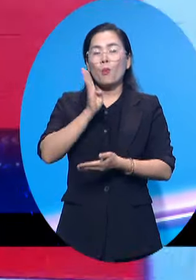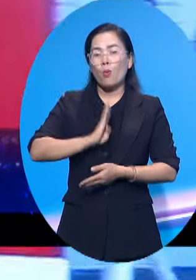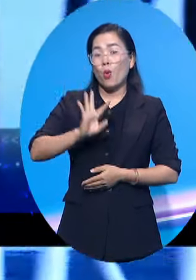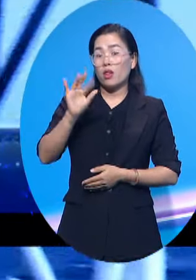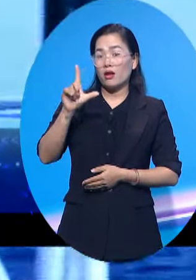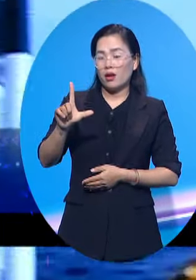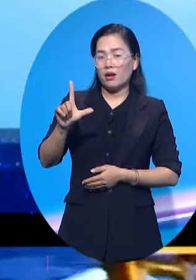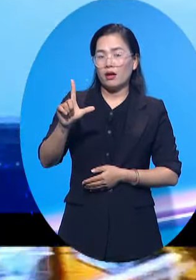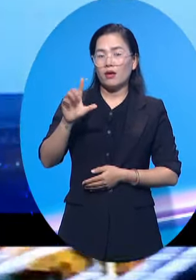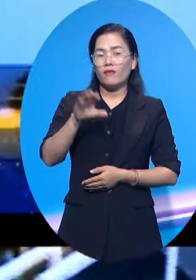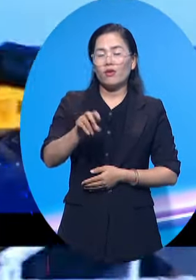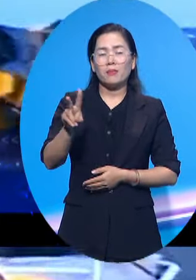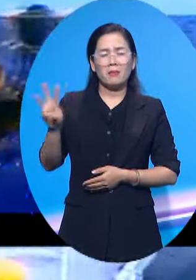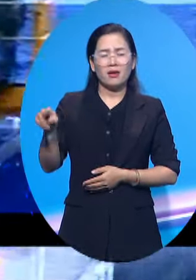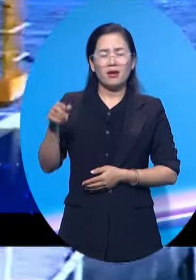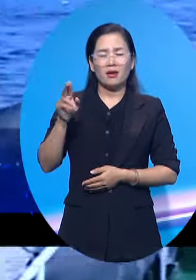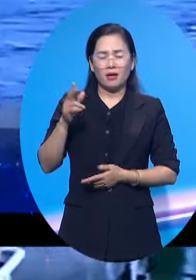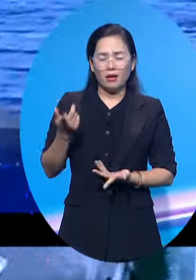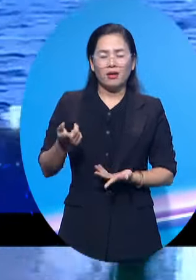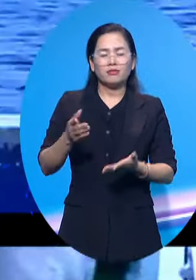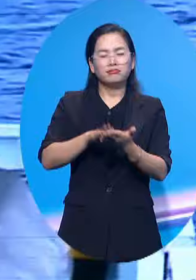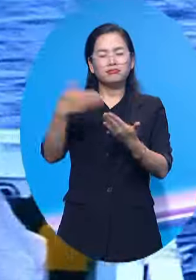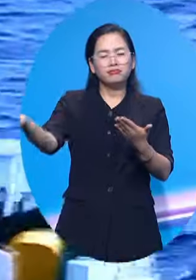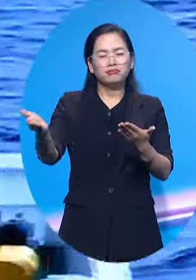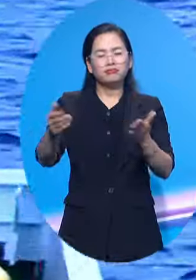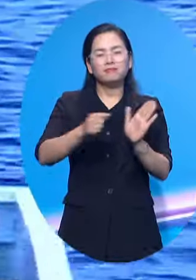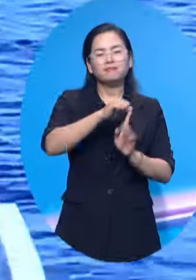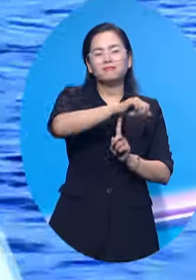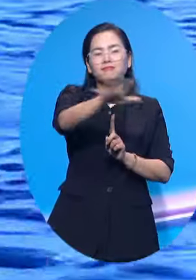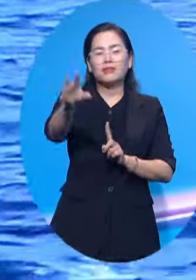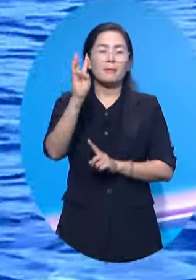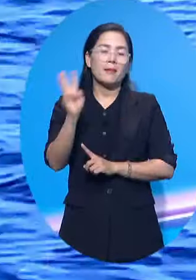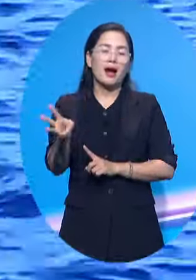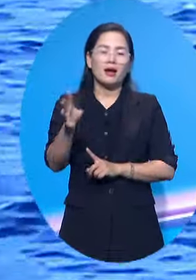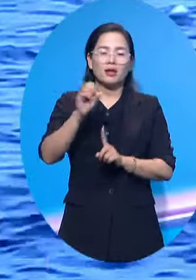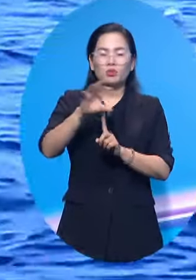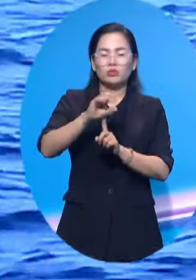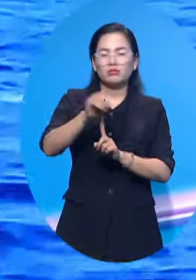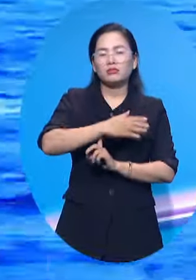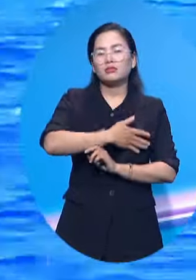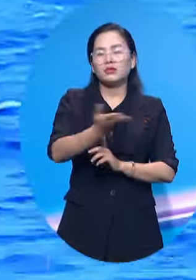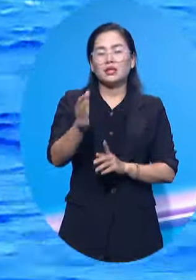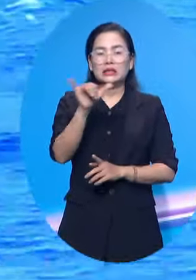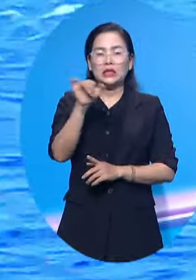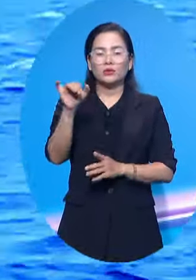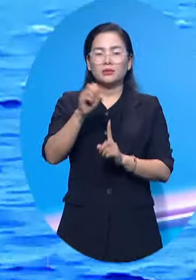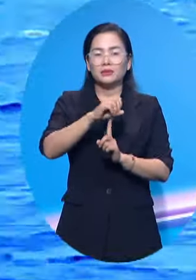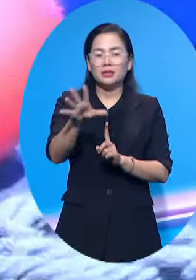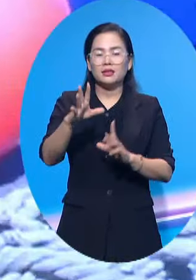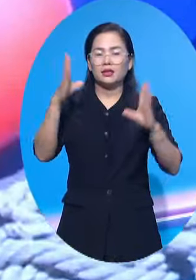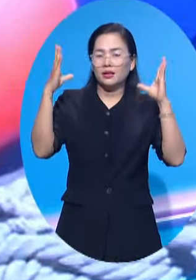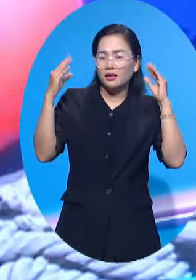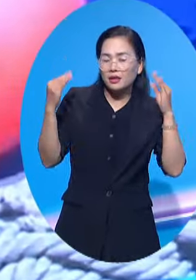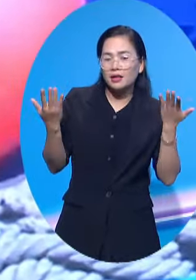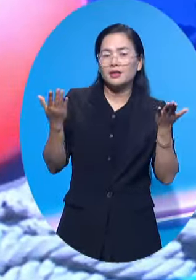quân phối hợp với các cơ quan báo chí viết đăng tải gần 3.000 tin bài phóng sự, tăng gần 600 tin bài ảnh so